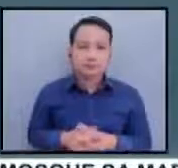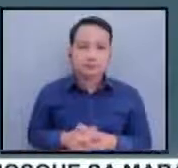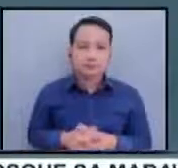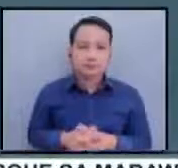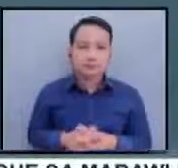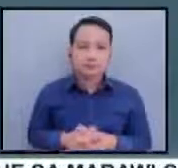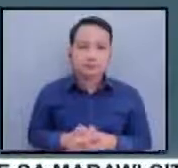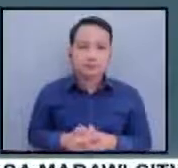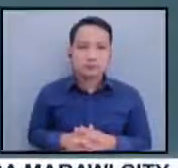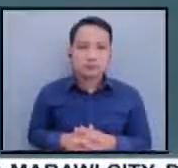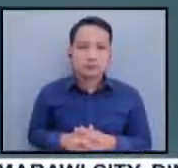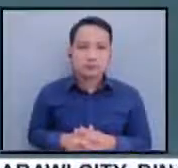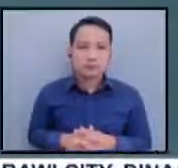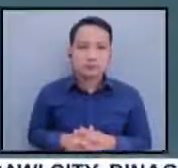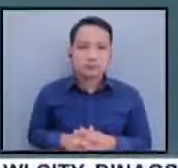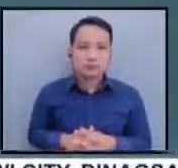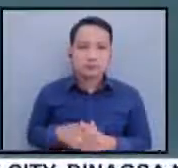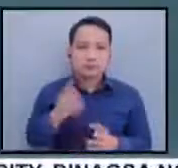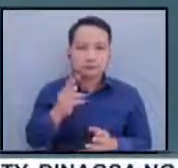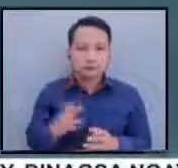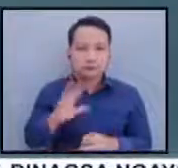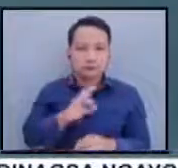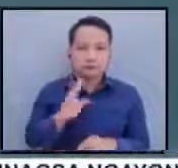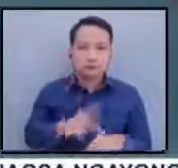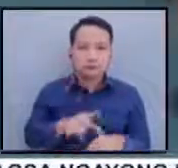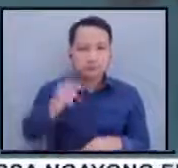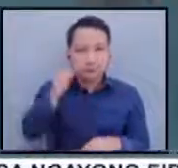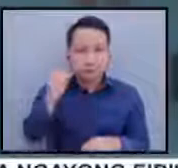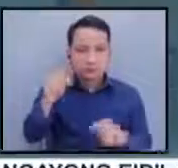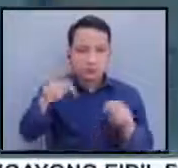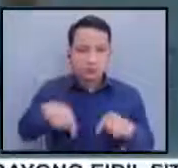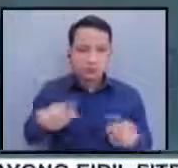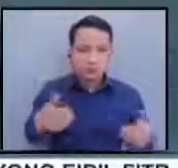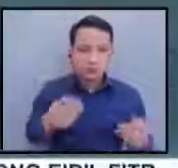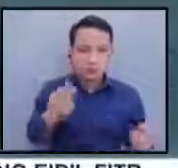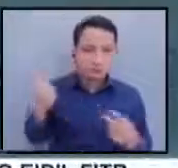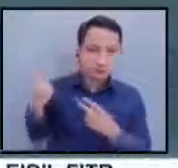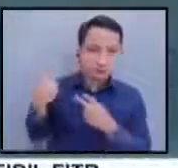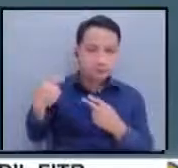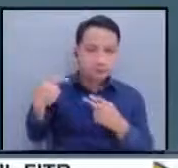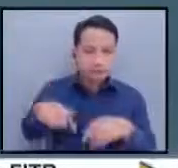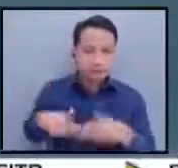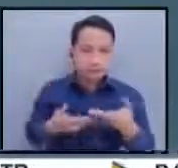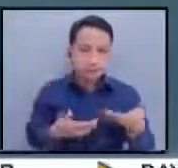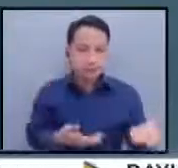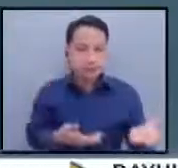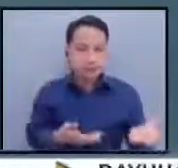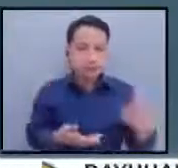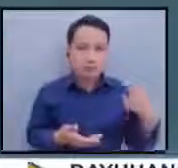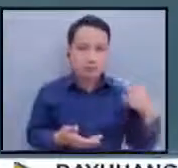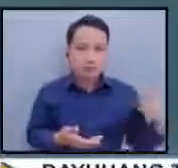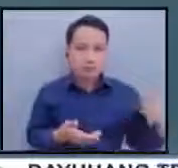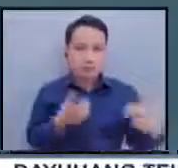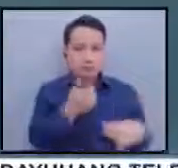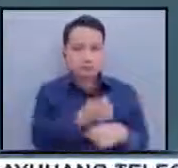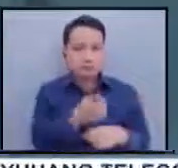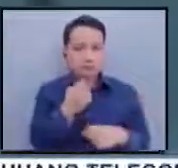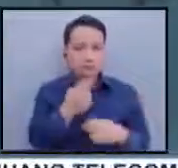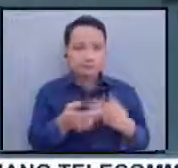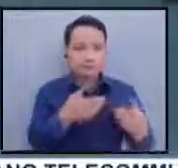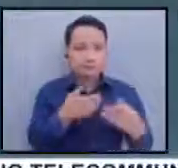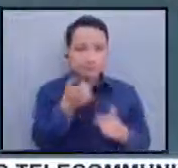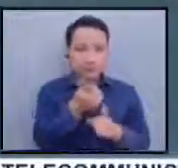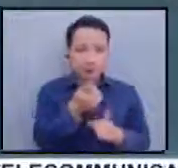Rise and shine Pilipinas, rise and shine Aljo. Dito sa aking bahaging kanan or right side, dito